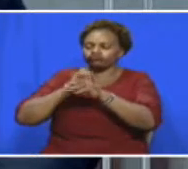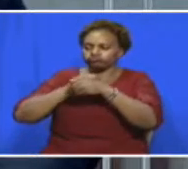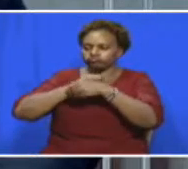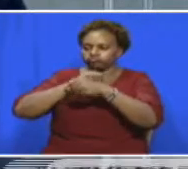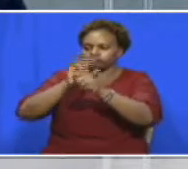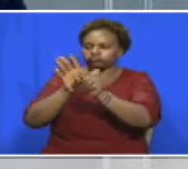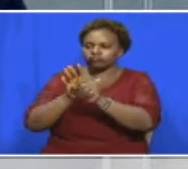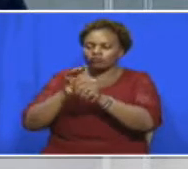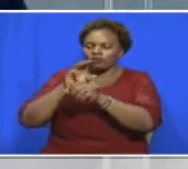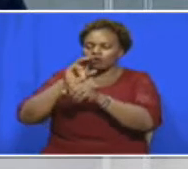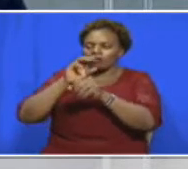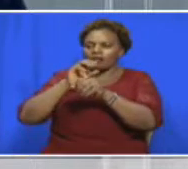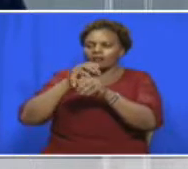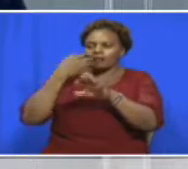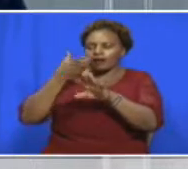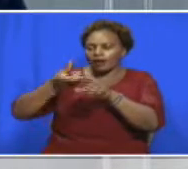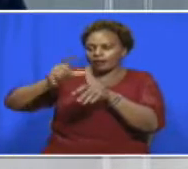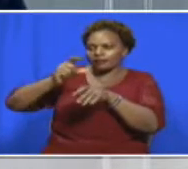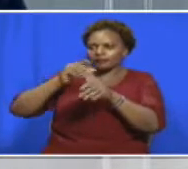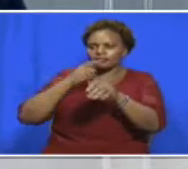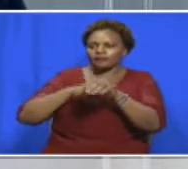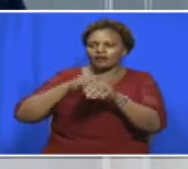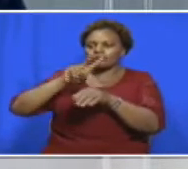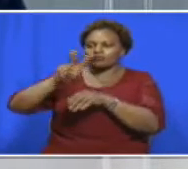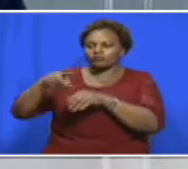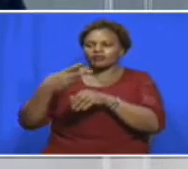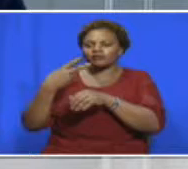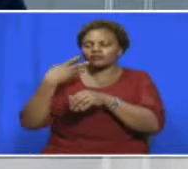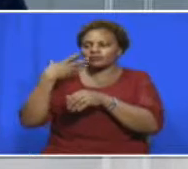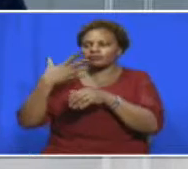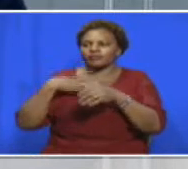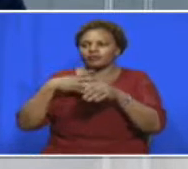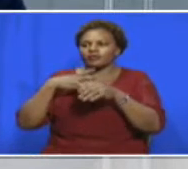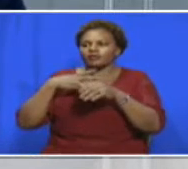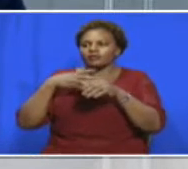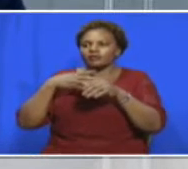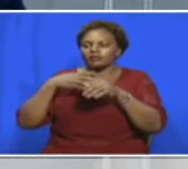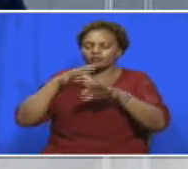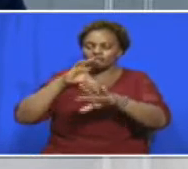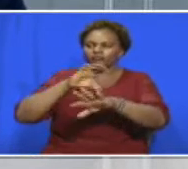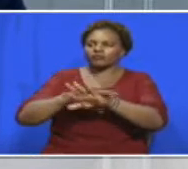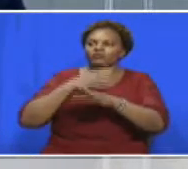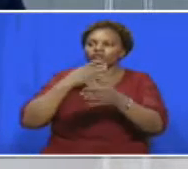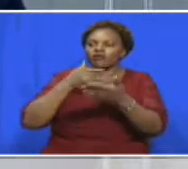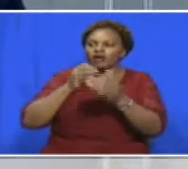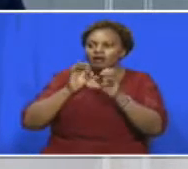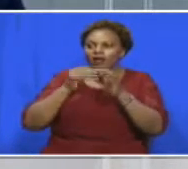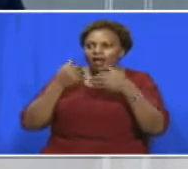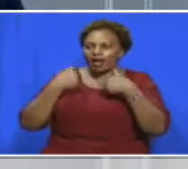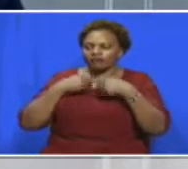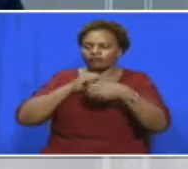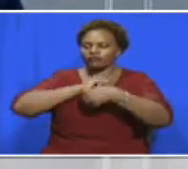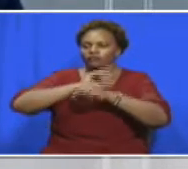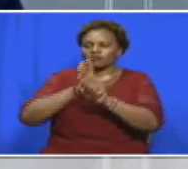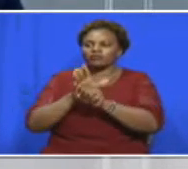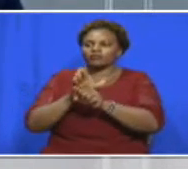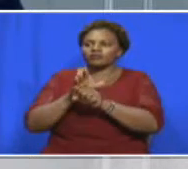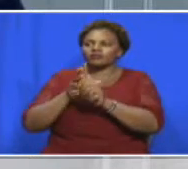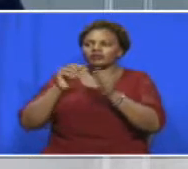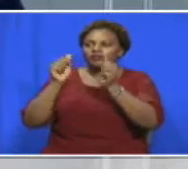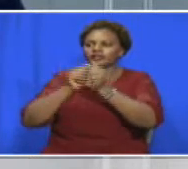kirusi cha omicron, jumla ya watu 2844 wamedhibitishwa kuwa na virusi vya korona katika idadi ya